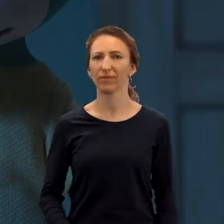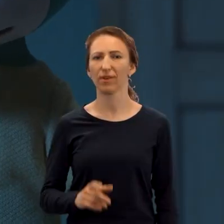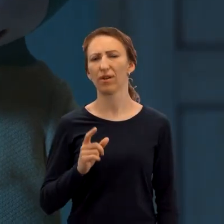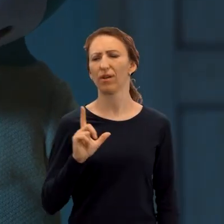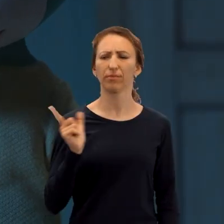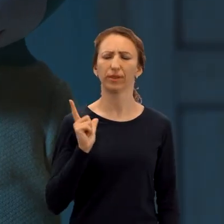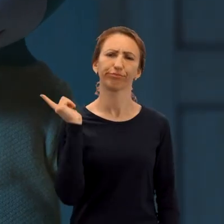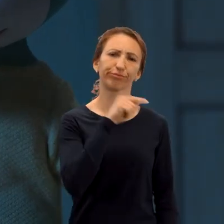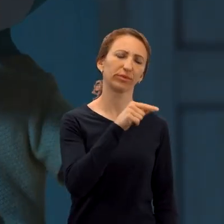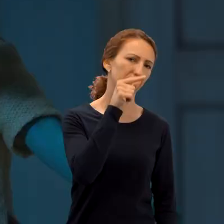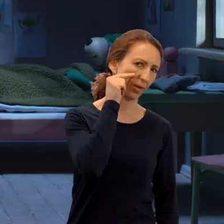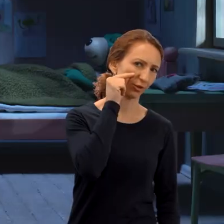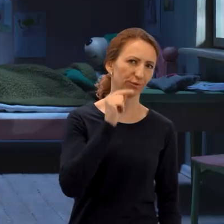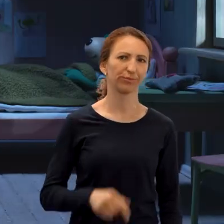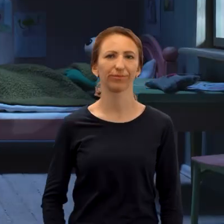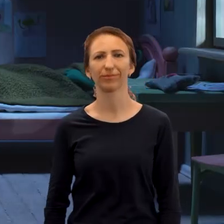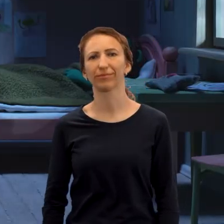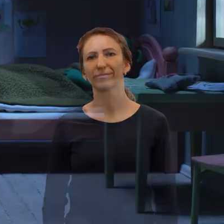Też chodźmy spać.